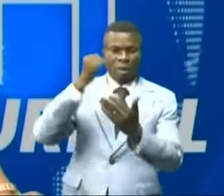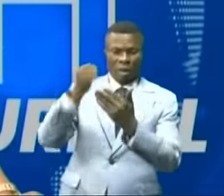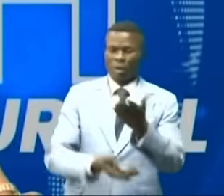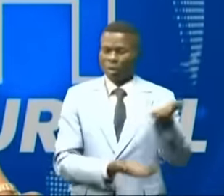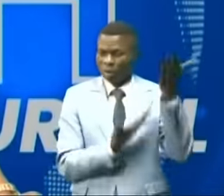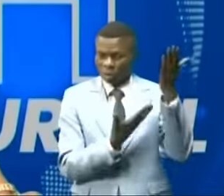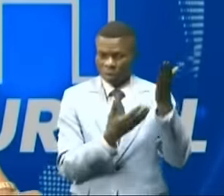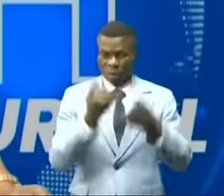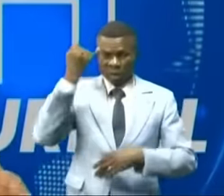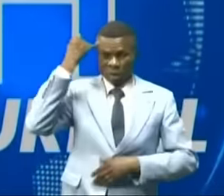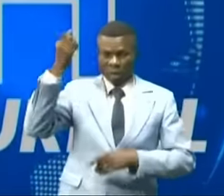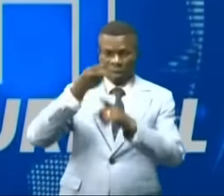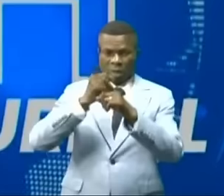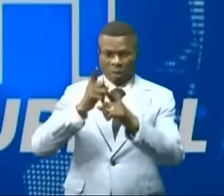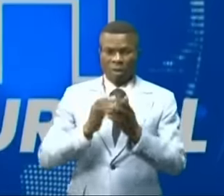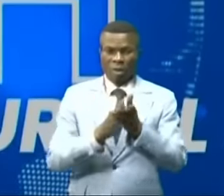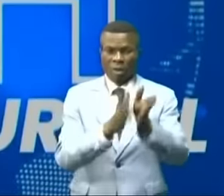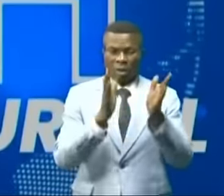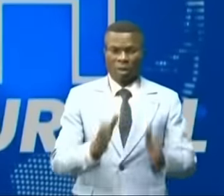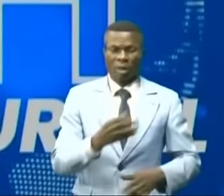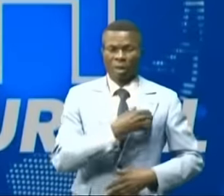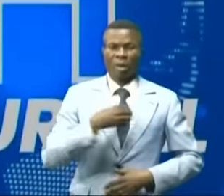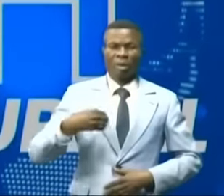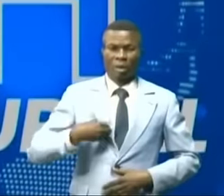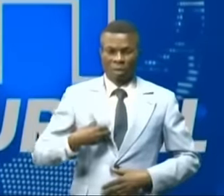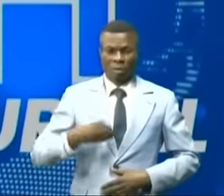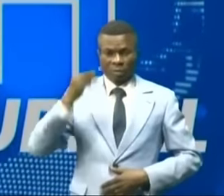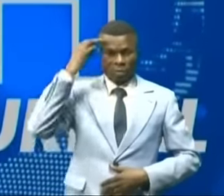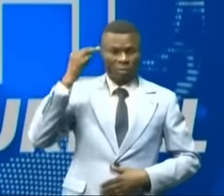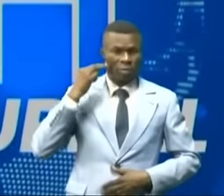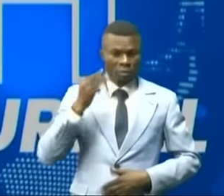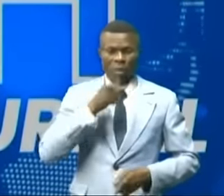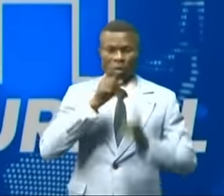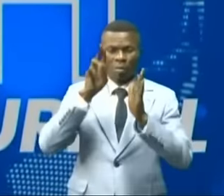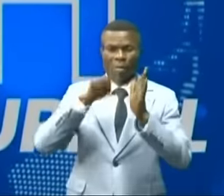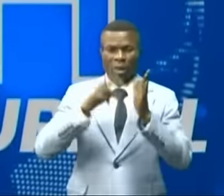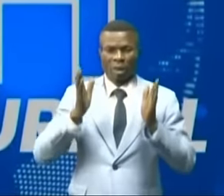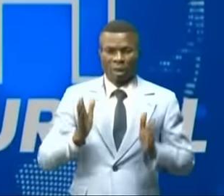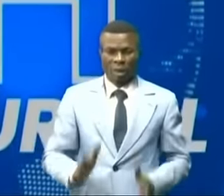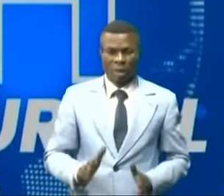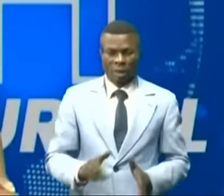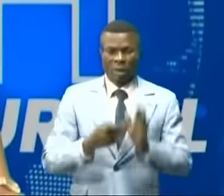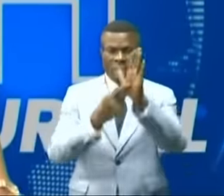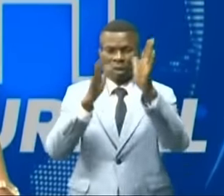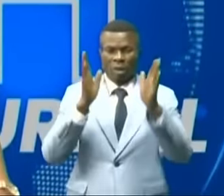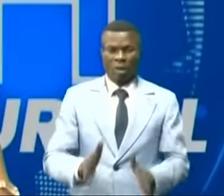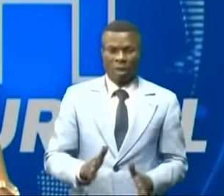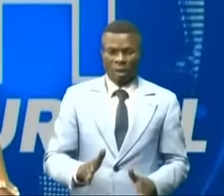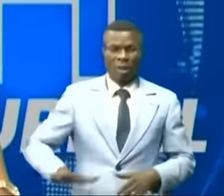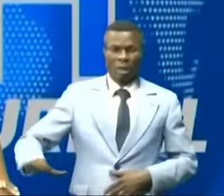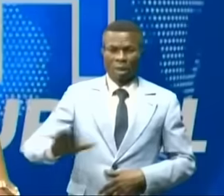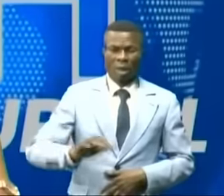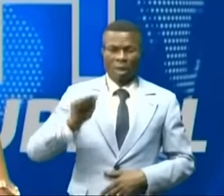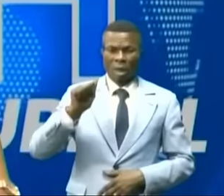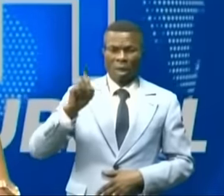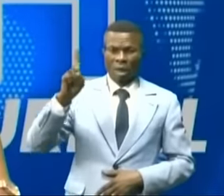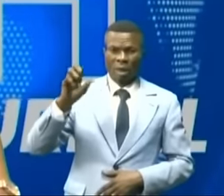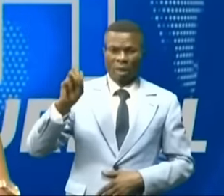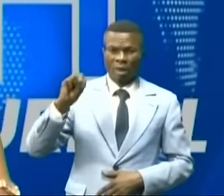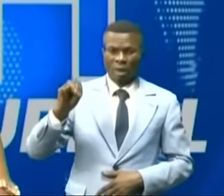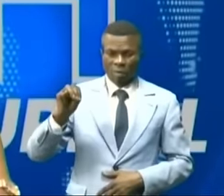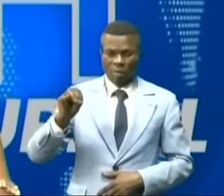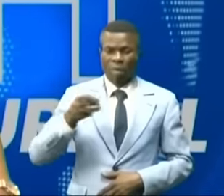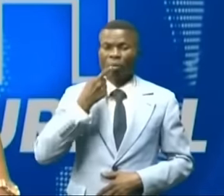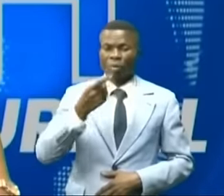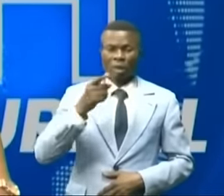pilotes initiés sous le leadership des femmes ministres et parlementaires. Son représentant pays Adama Moussa l'a dit hier